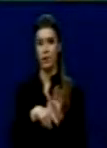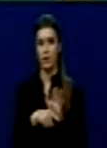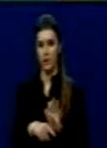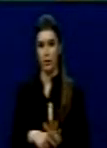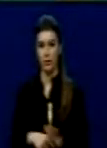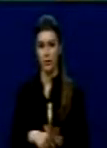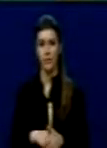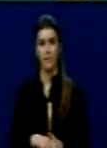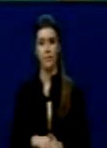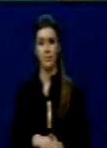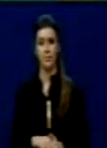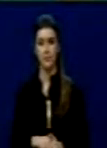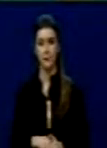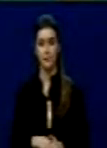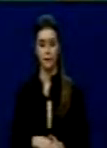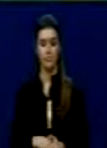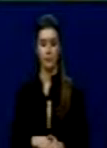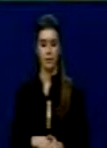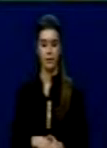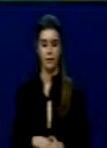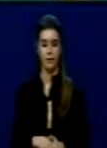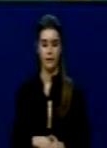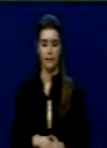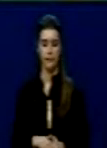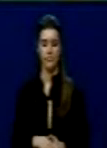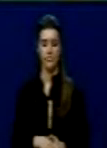vonë. Sa I përket çështjes së